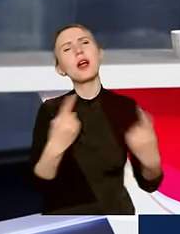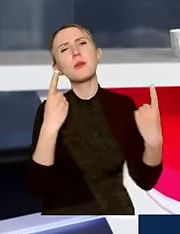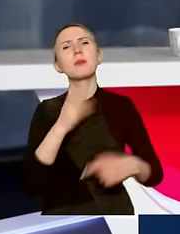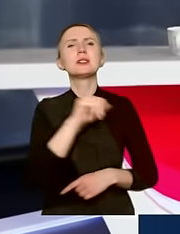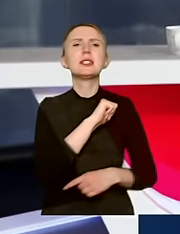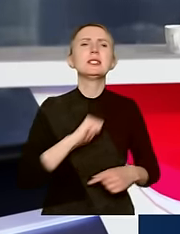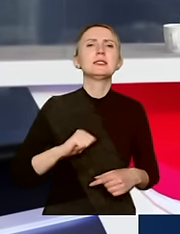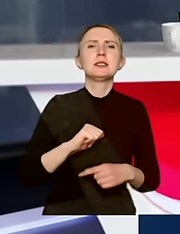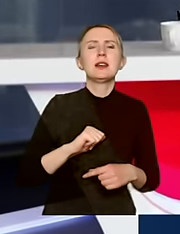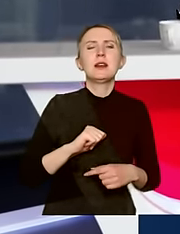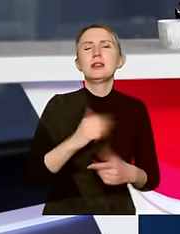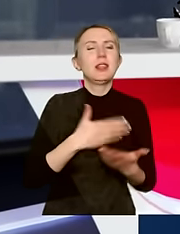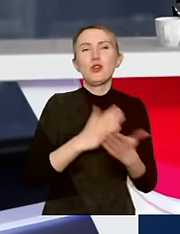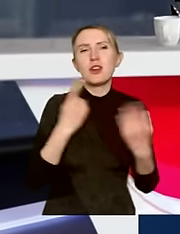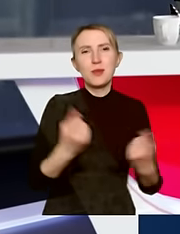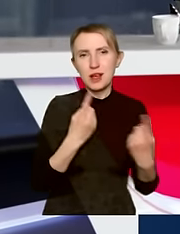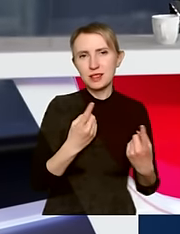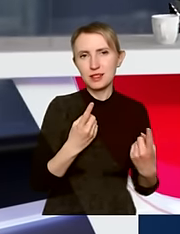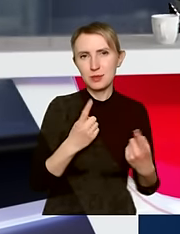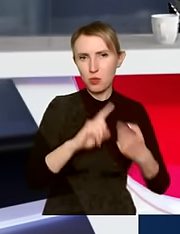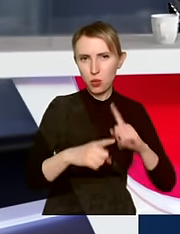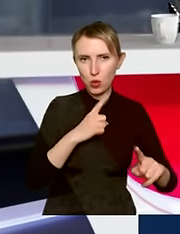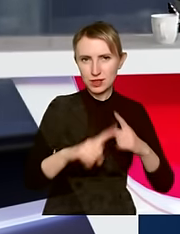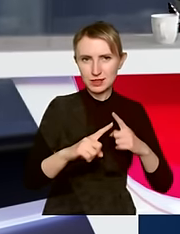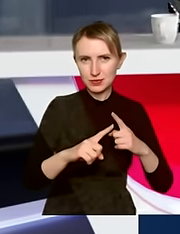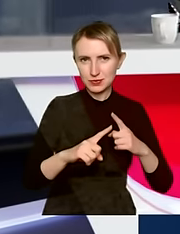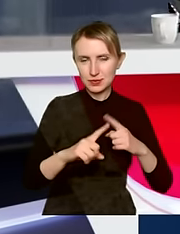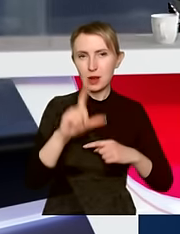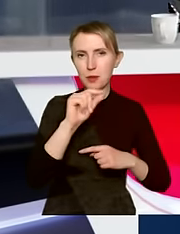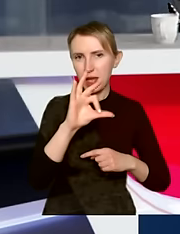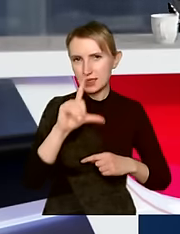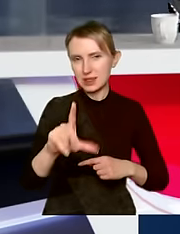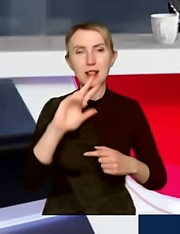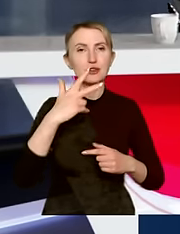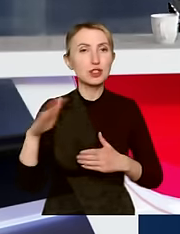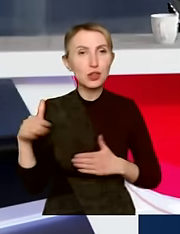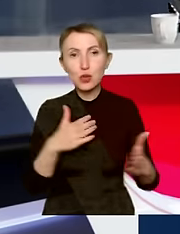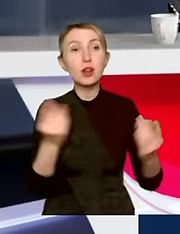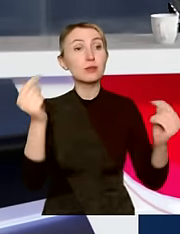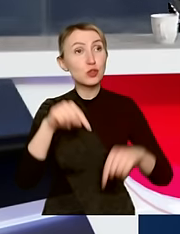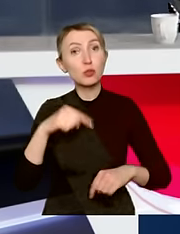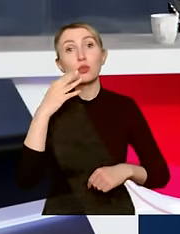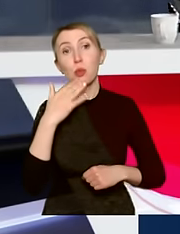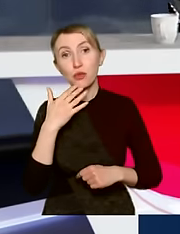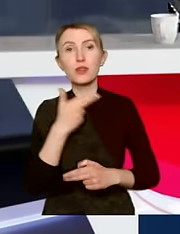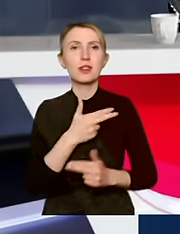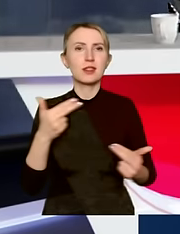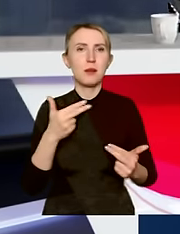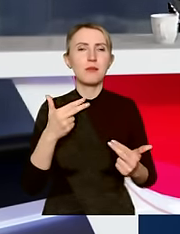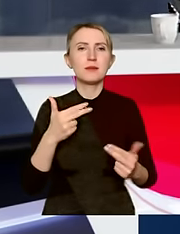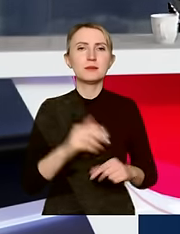dobrowolny ZUS, a nie tylko w kampanii. Politycy PSL-u, Trzeciej Drogi przychodzili i mówili o tym dobrowolnym